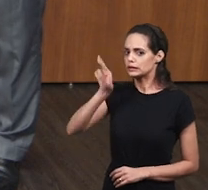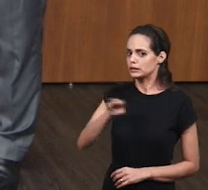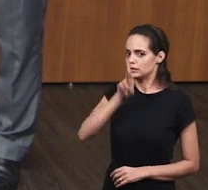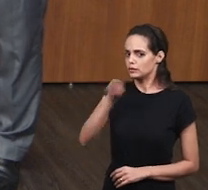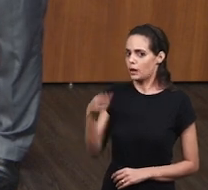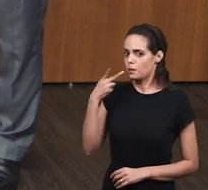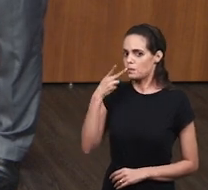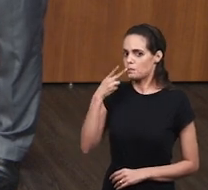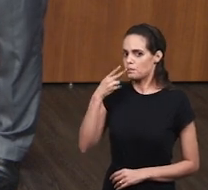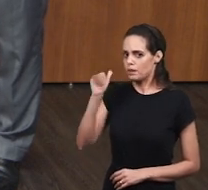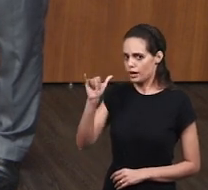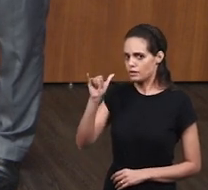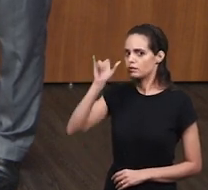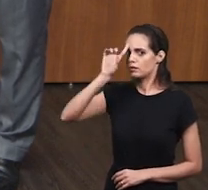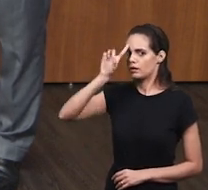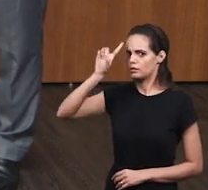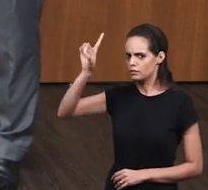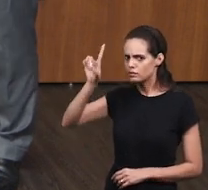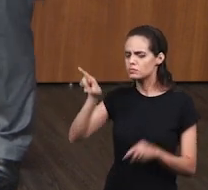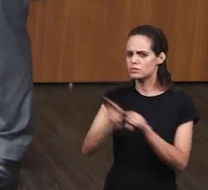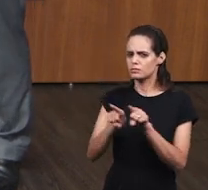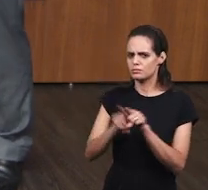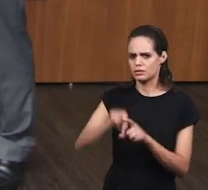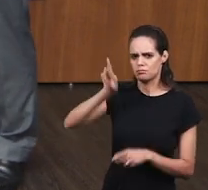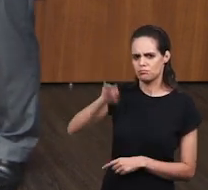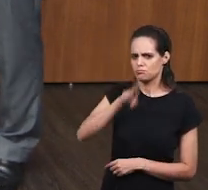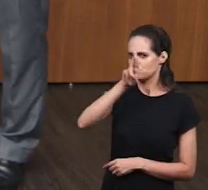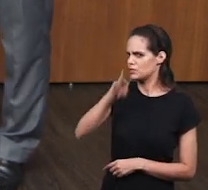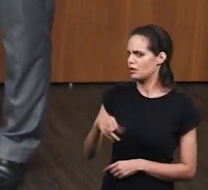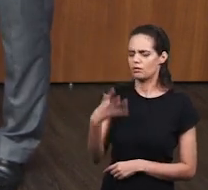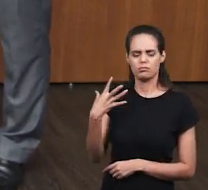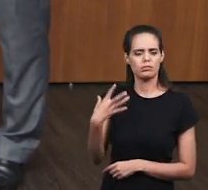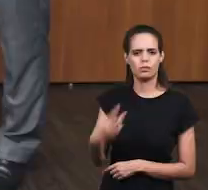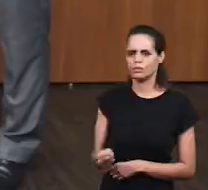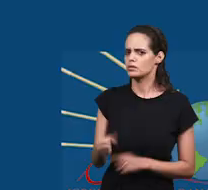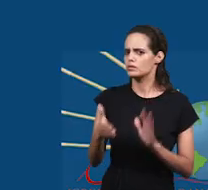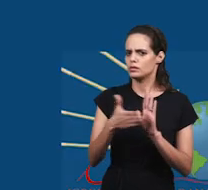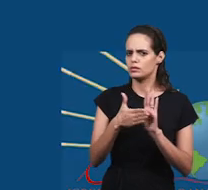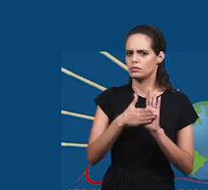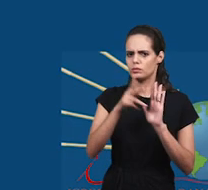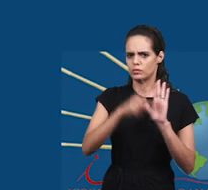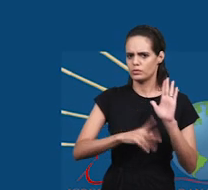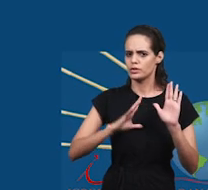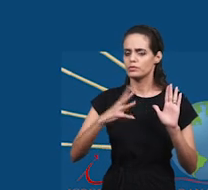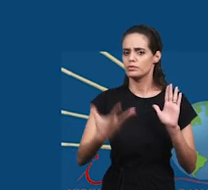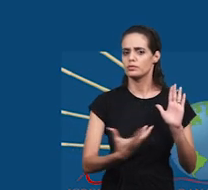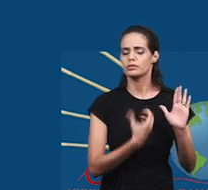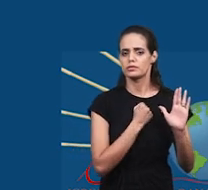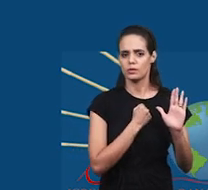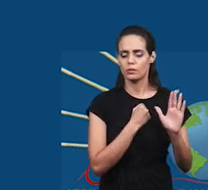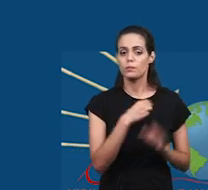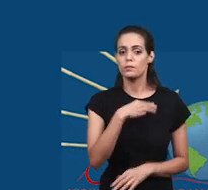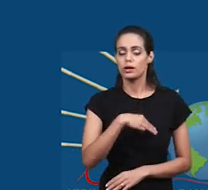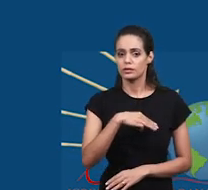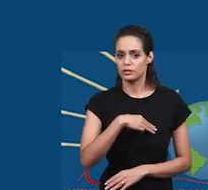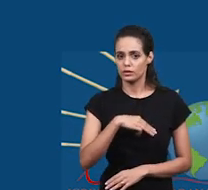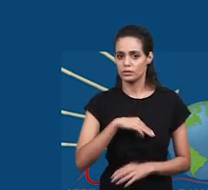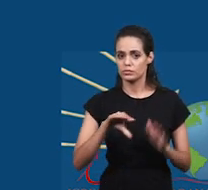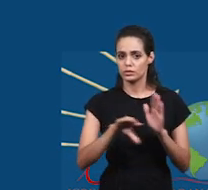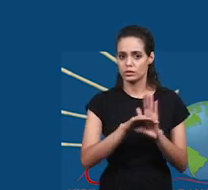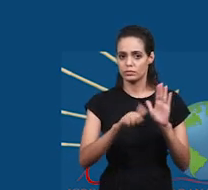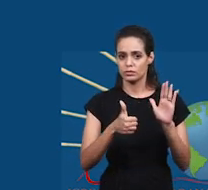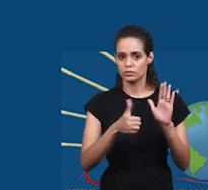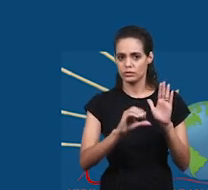projet. Le texte dit, Matthieu chapitre 10, verset 40, celui qui vous reçoit à moi,